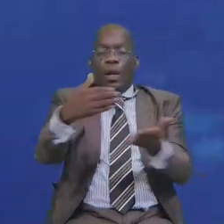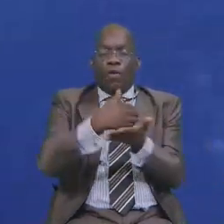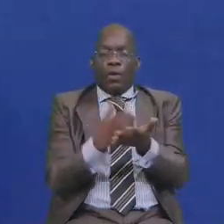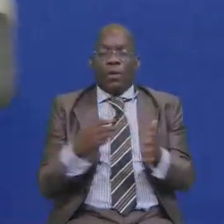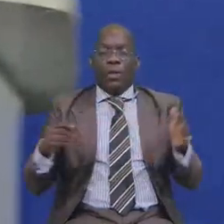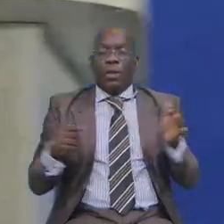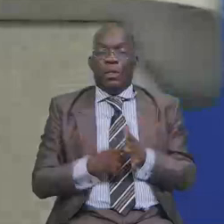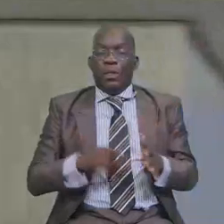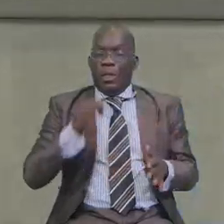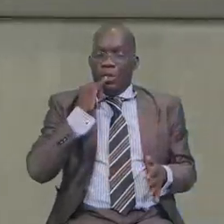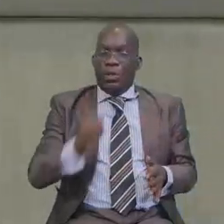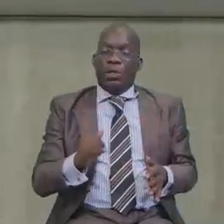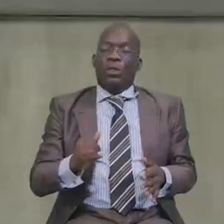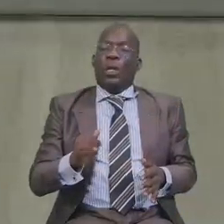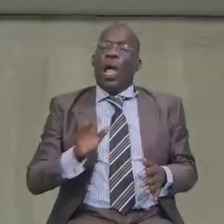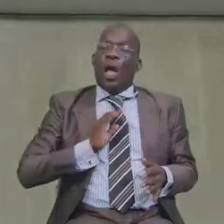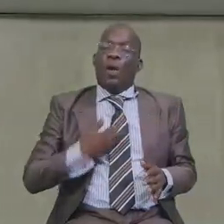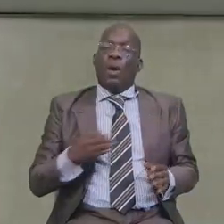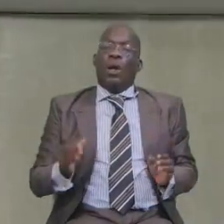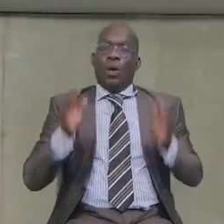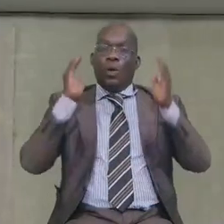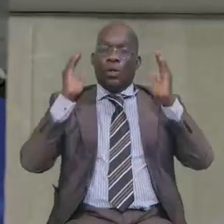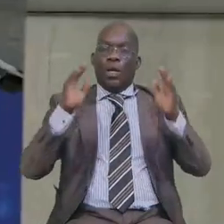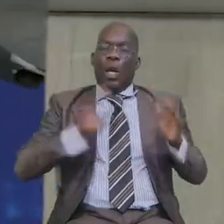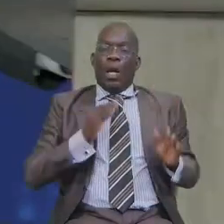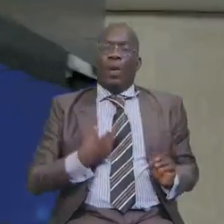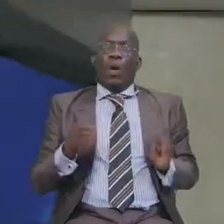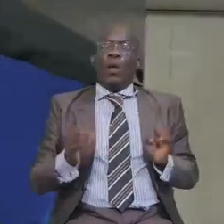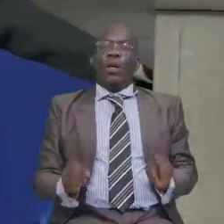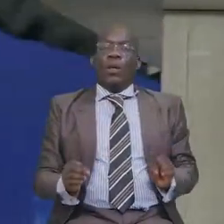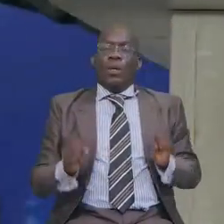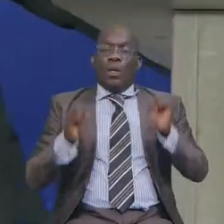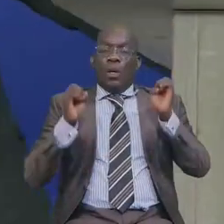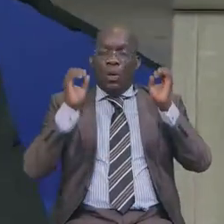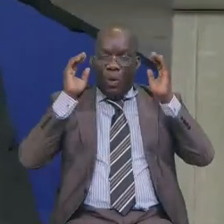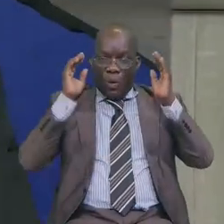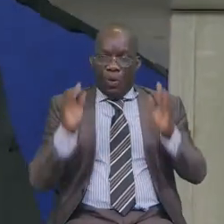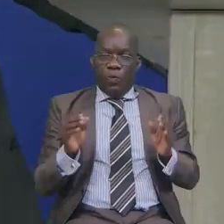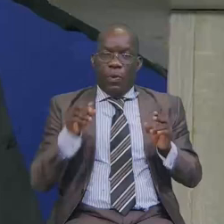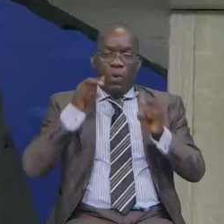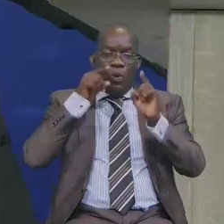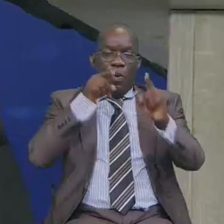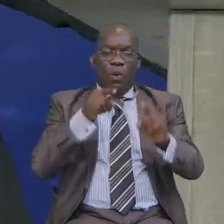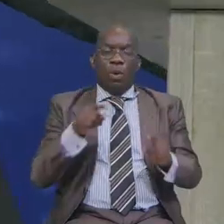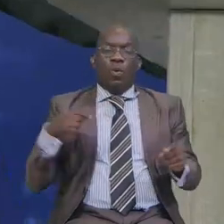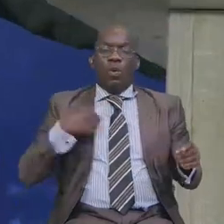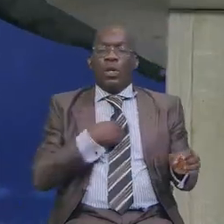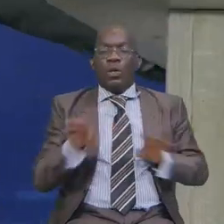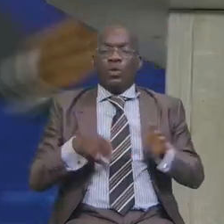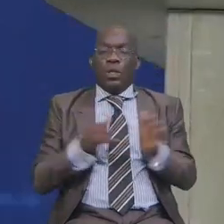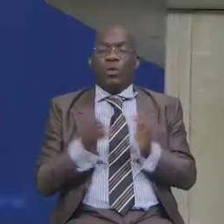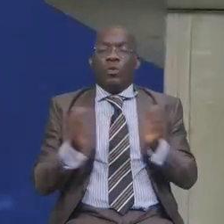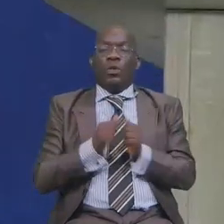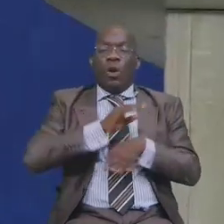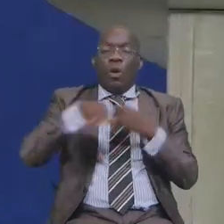notre consécration, notre concentration, et nous devons le faire de toute avec toute